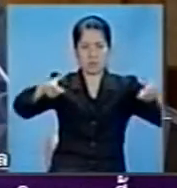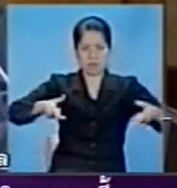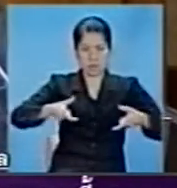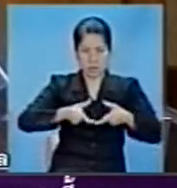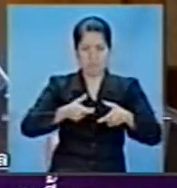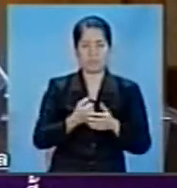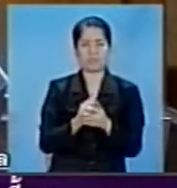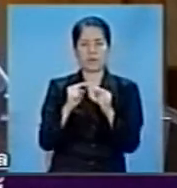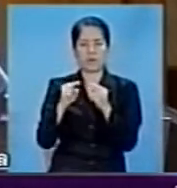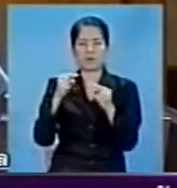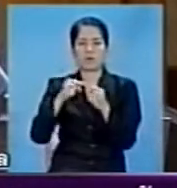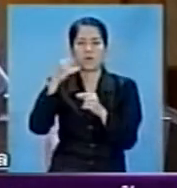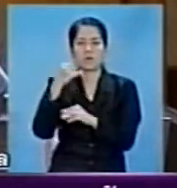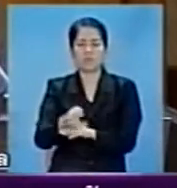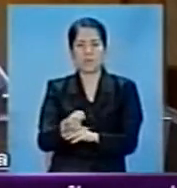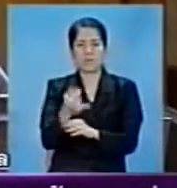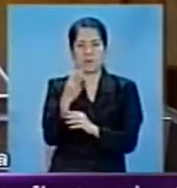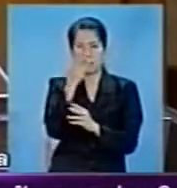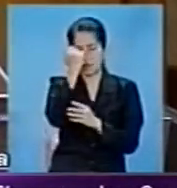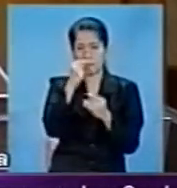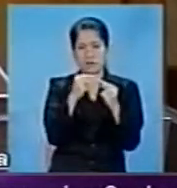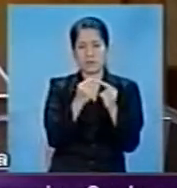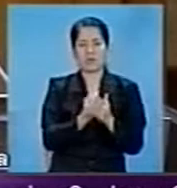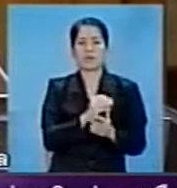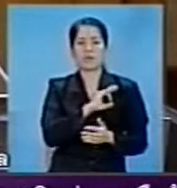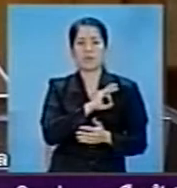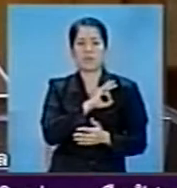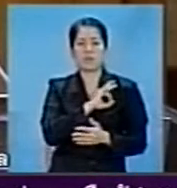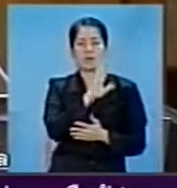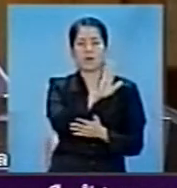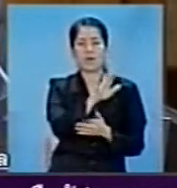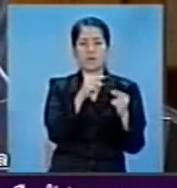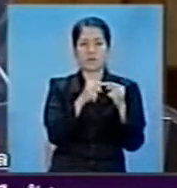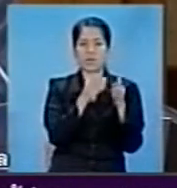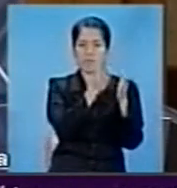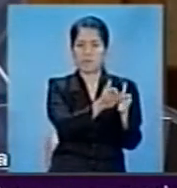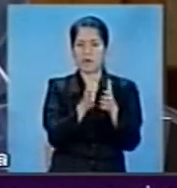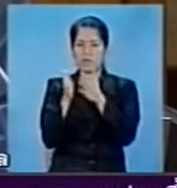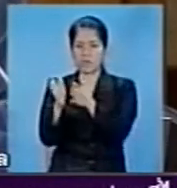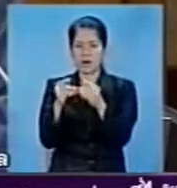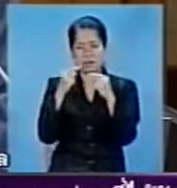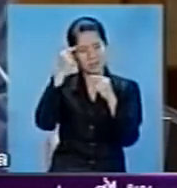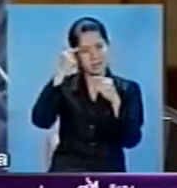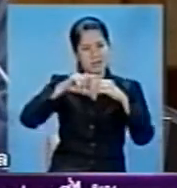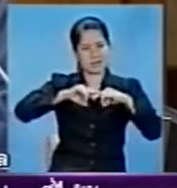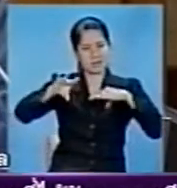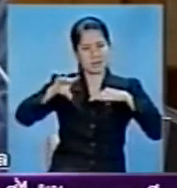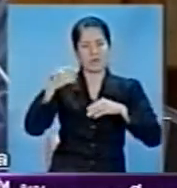แหละครับเพราะว่าสมาชิกของแต่ละฝ่ายพูดกันตรงๆก็เห็นไม่ตรงกันแหละครับว่าจะสรุปว่าเป็นอย่